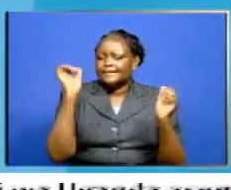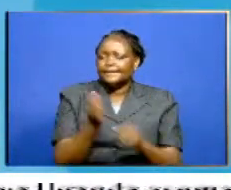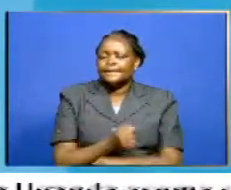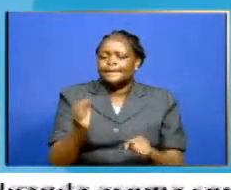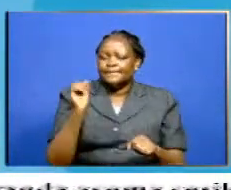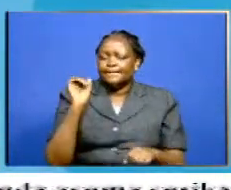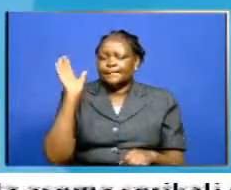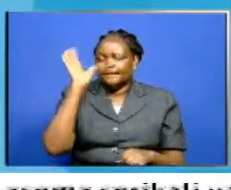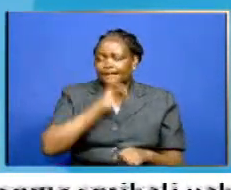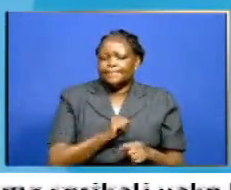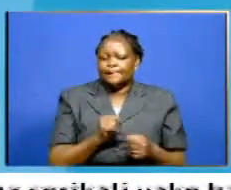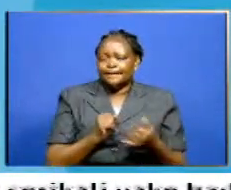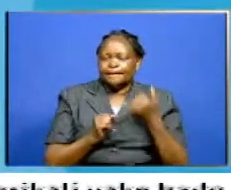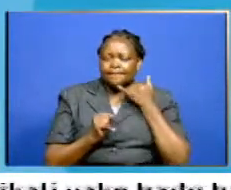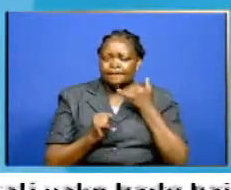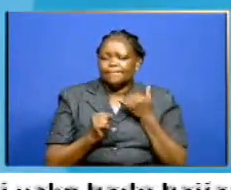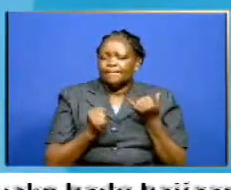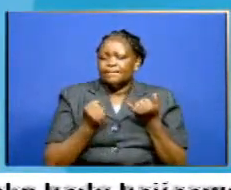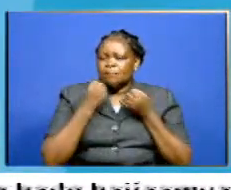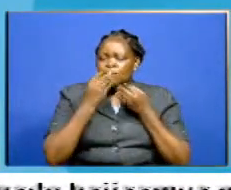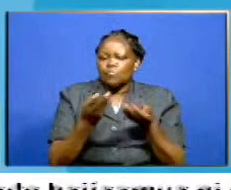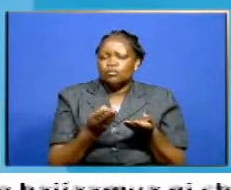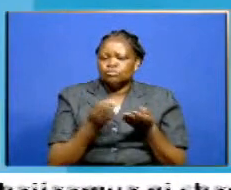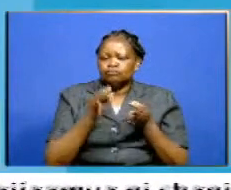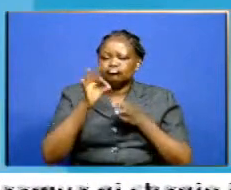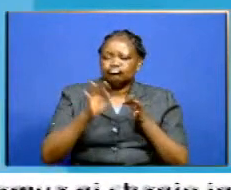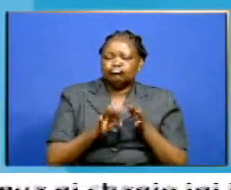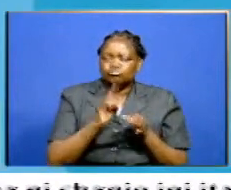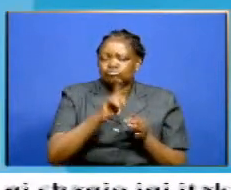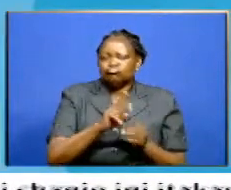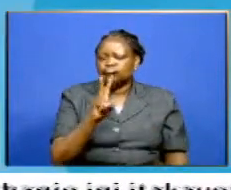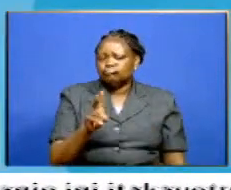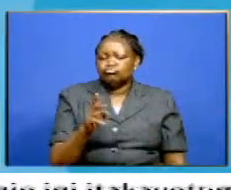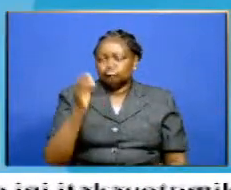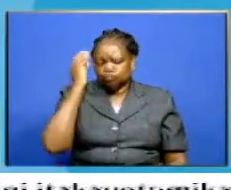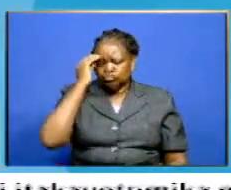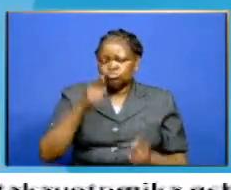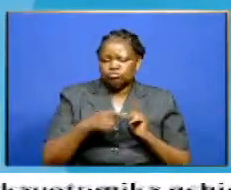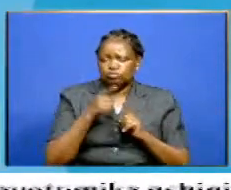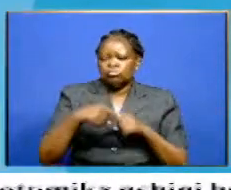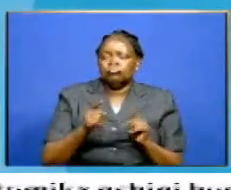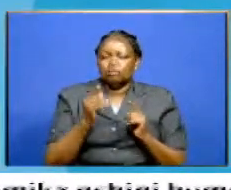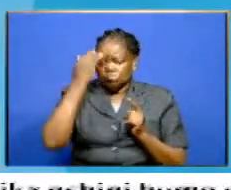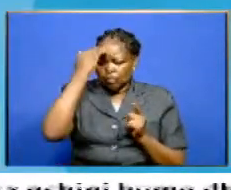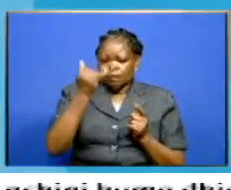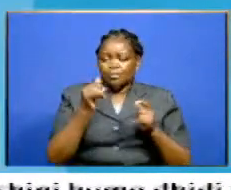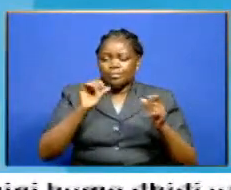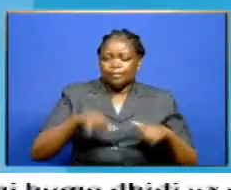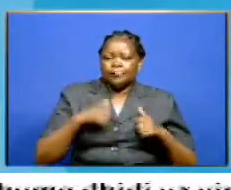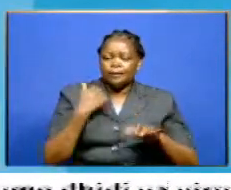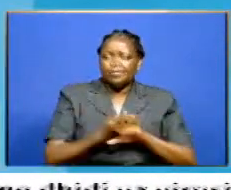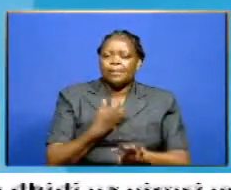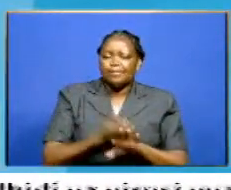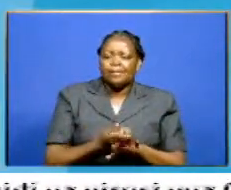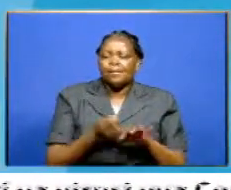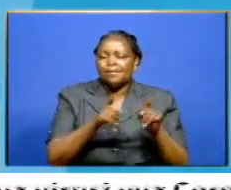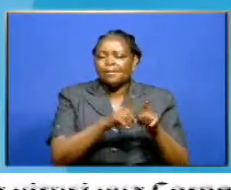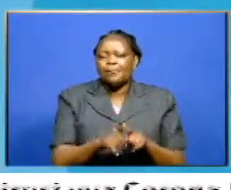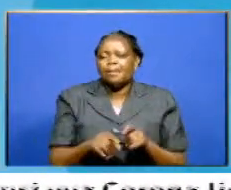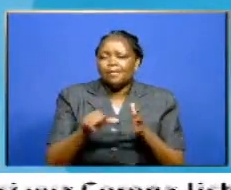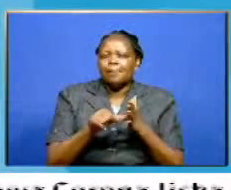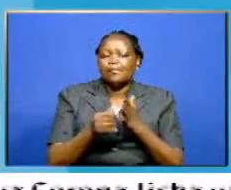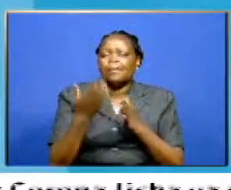kupata visa kimoja ama viwili, mwanafunzi amejitoa uhai. Kwa sababu gani? Maisha yamekuwa magumu, zile shida ambazo